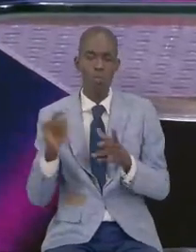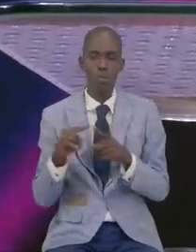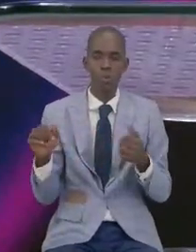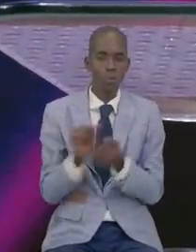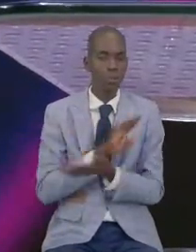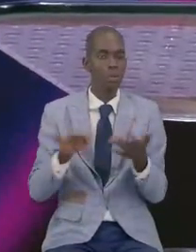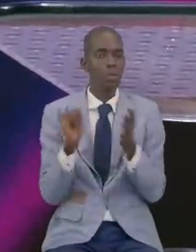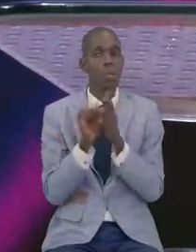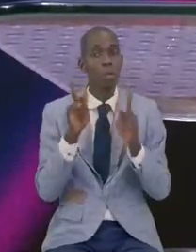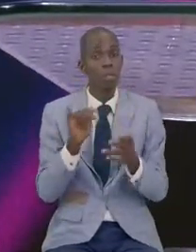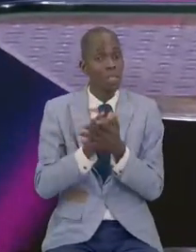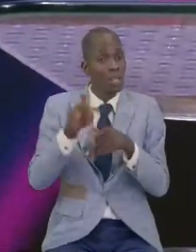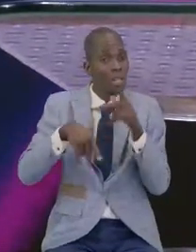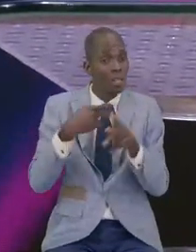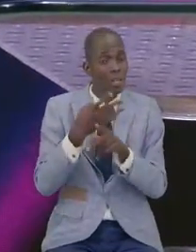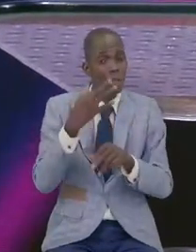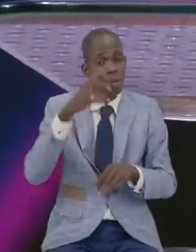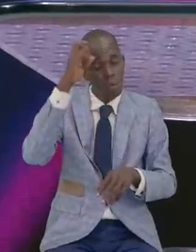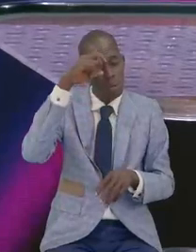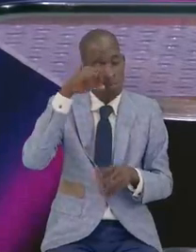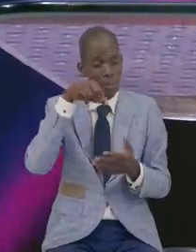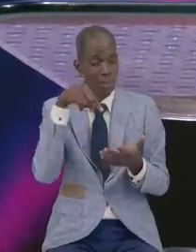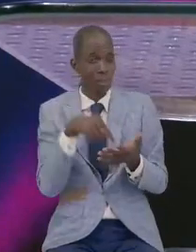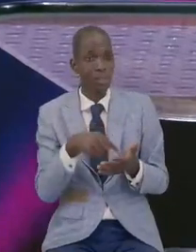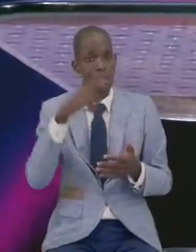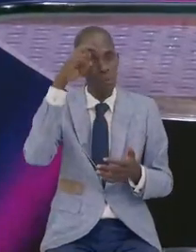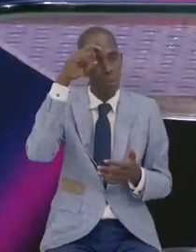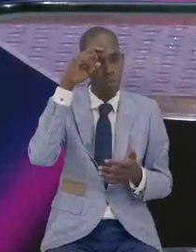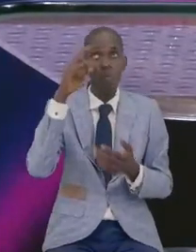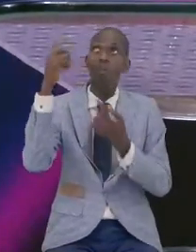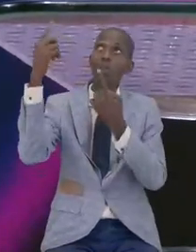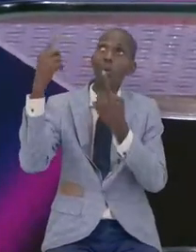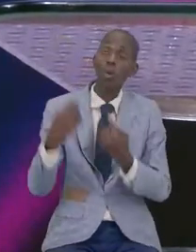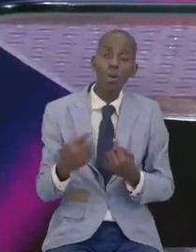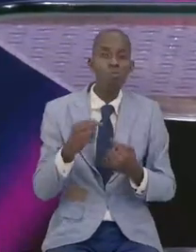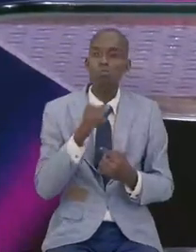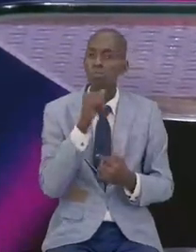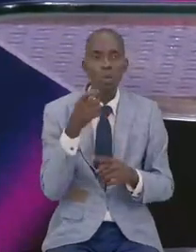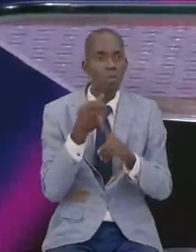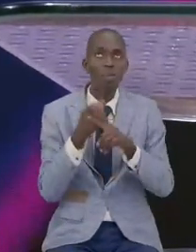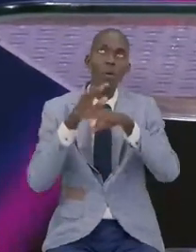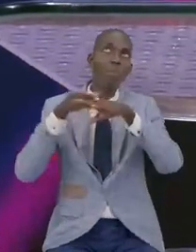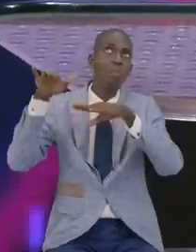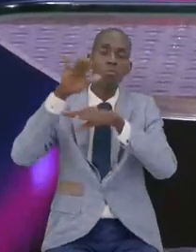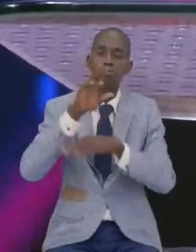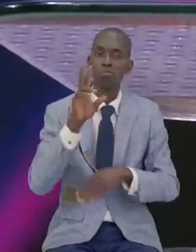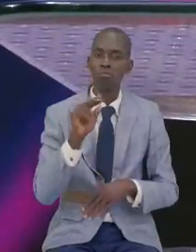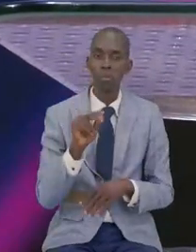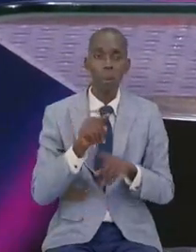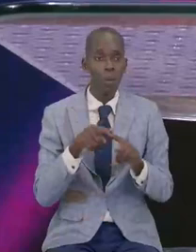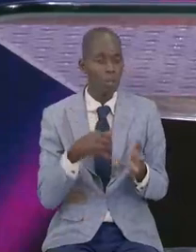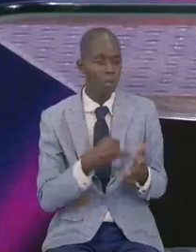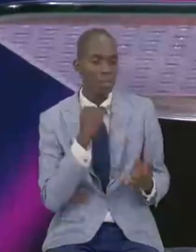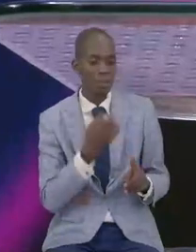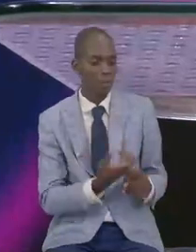détruire. Cette sagesse n'est point celle qui vient d'en haut, mais elle est